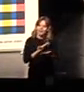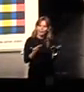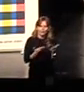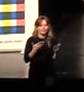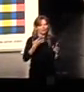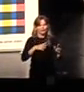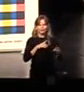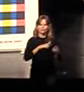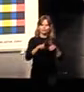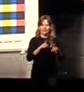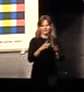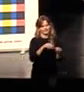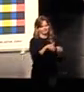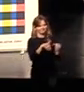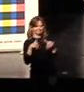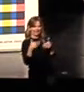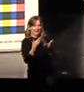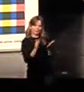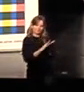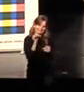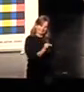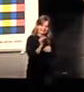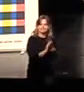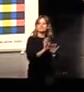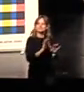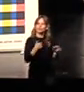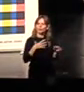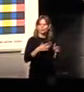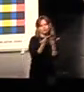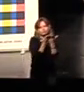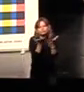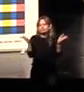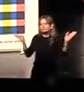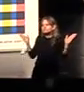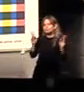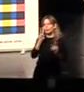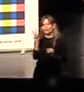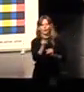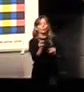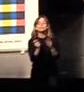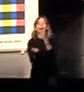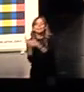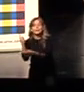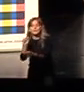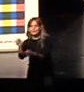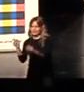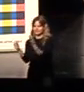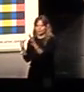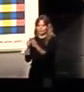movement which is een ander dorp of way of looking at wat is socially hebben